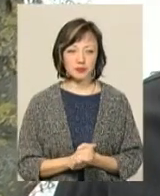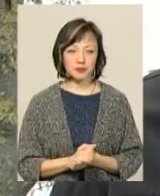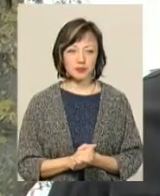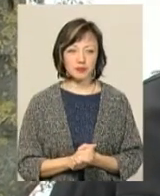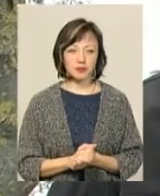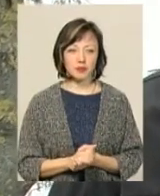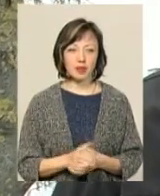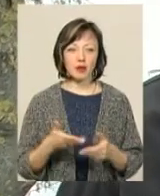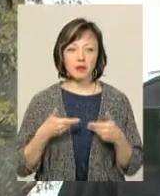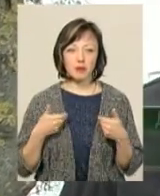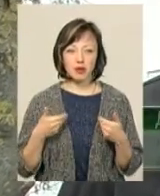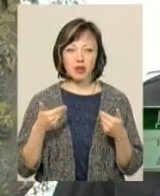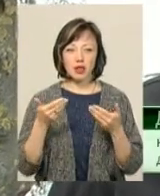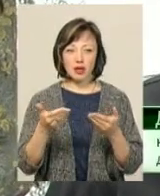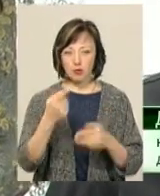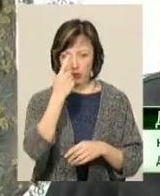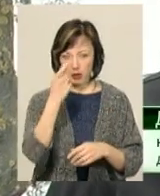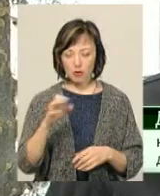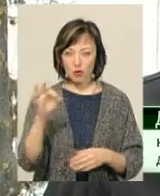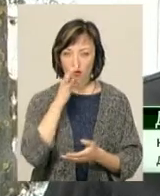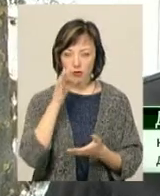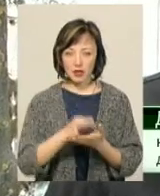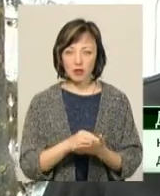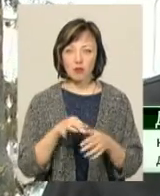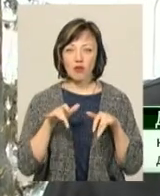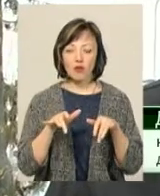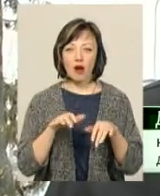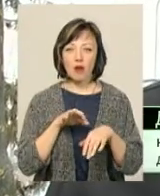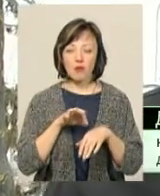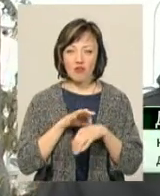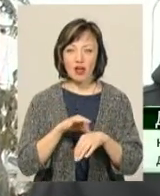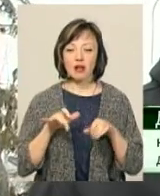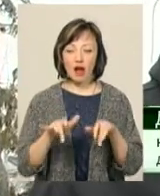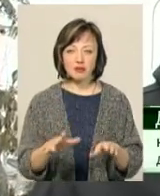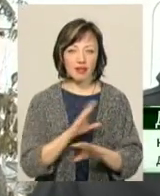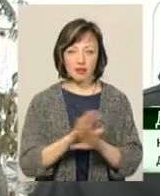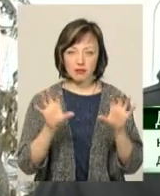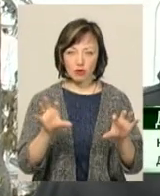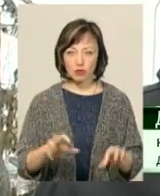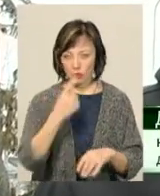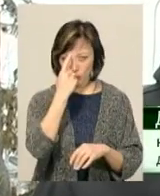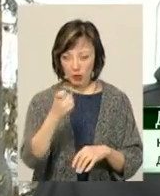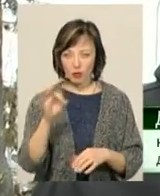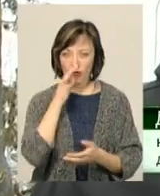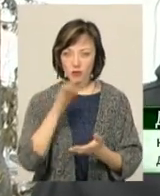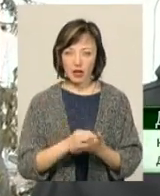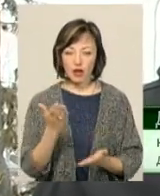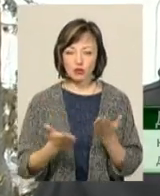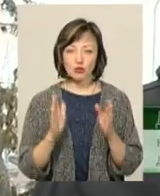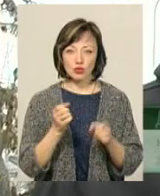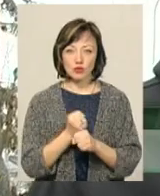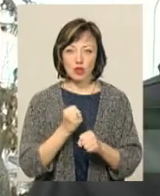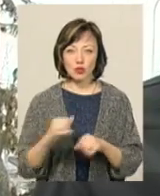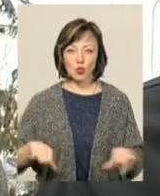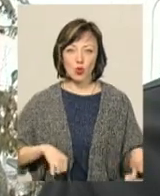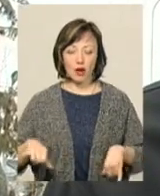Міхалець. Ми їх попередили про відповідальність за проведення акції несанкціонованої. Ми також попередили їх про відповідальність, якщо вони будуть чиняти